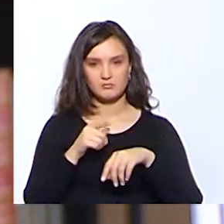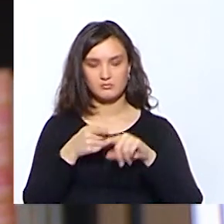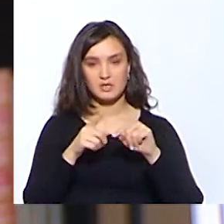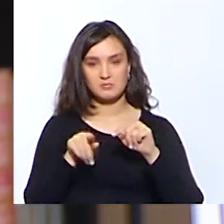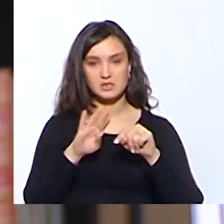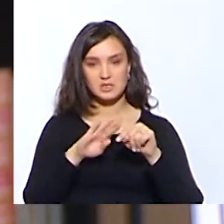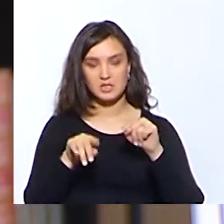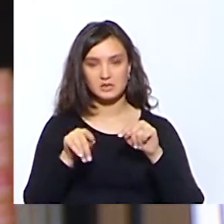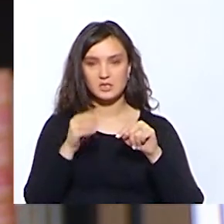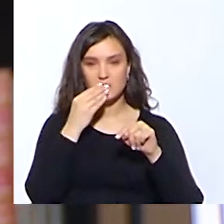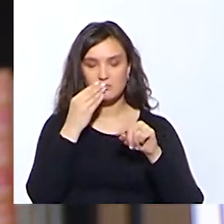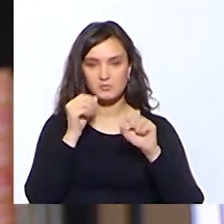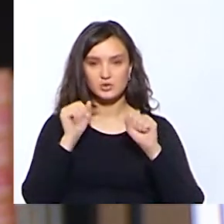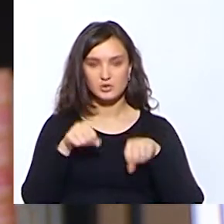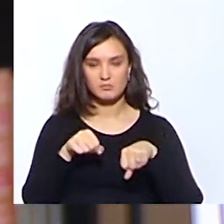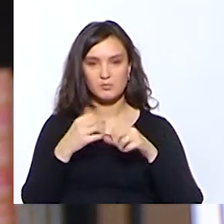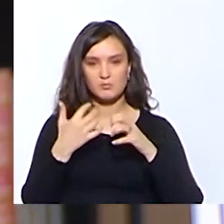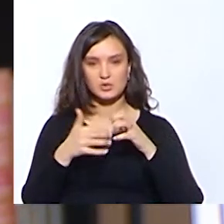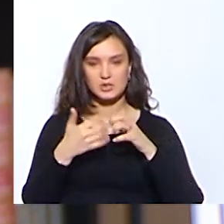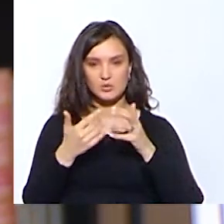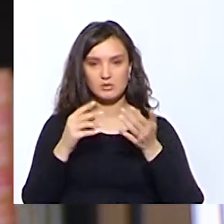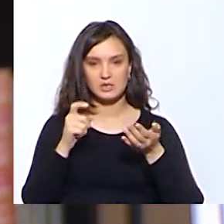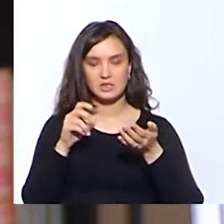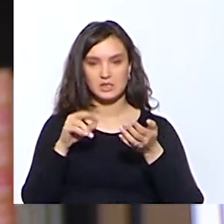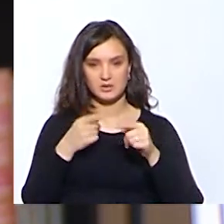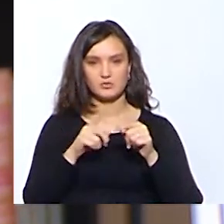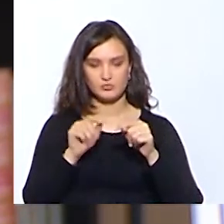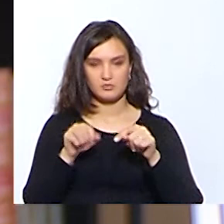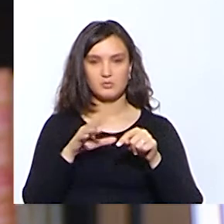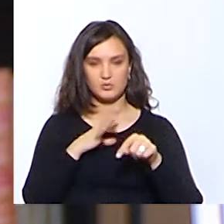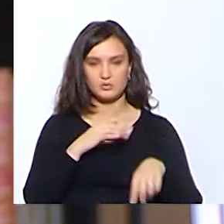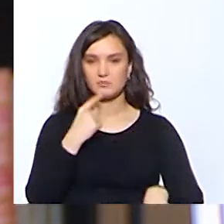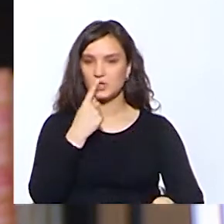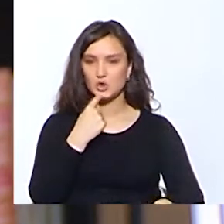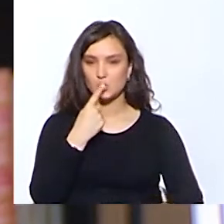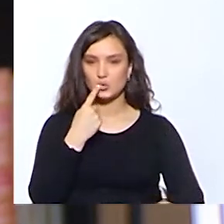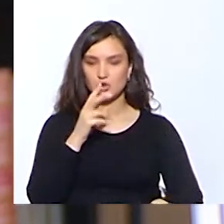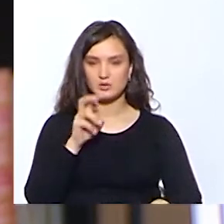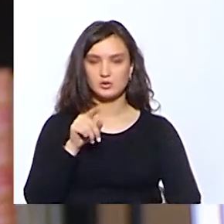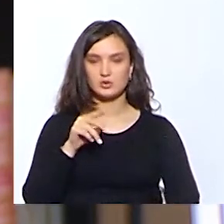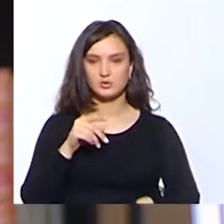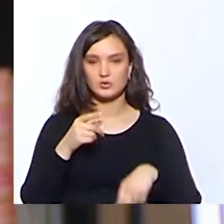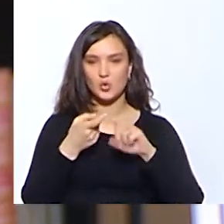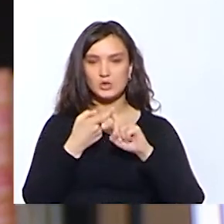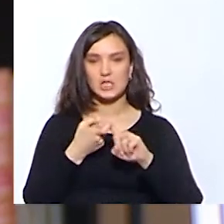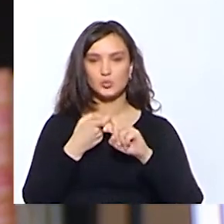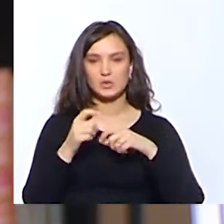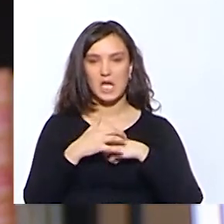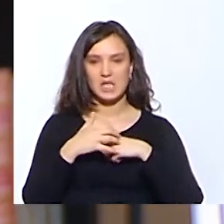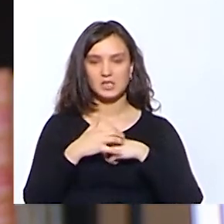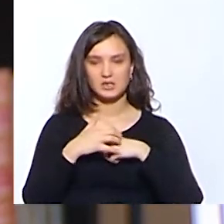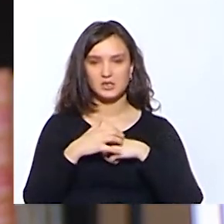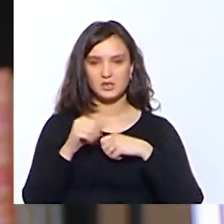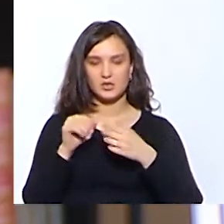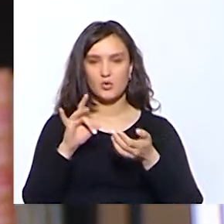გარდა ამისა, საკვებმა შეიძლება ბოსტნეულმა და ხილმა გამოიწვიოს პირის ღრუში ეგრეთ წოდებული კონტაქტური ალერგია, რომელსაც